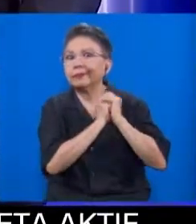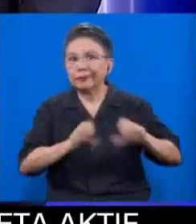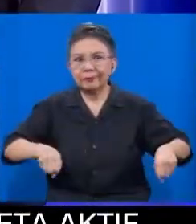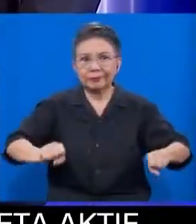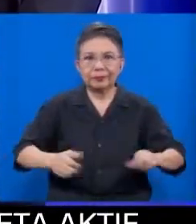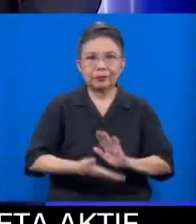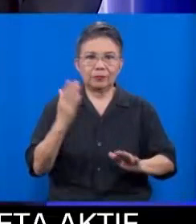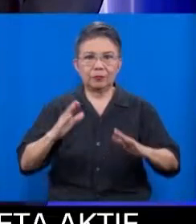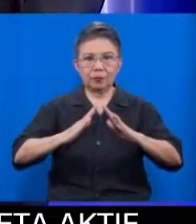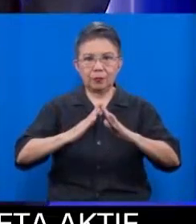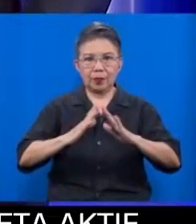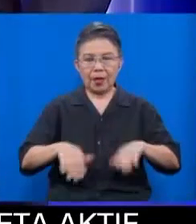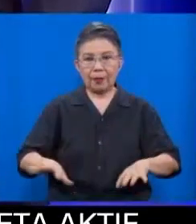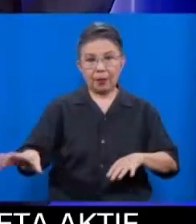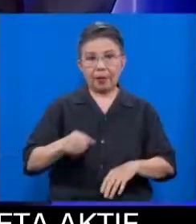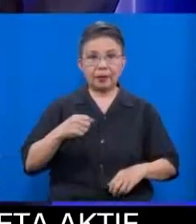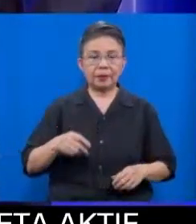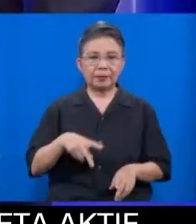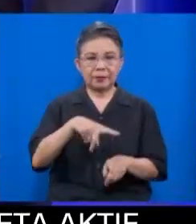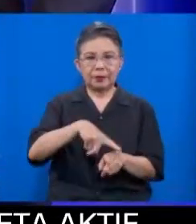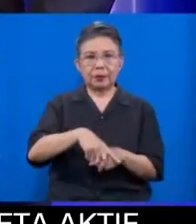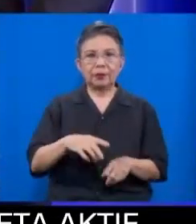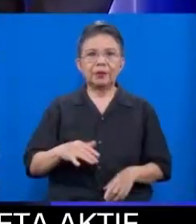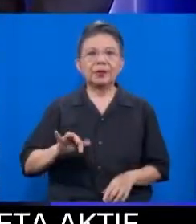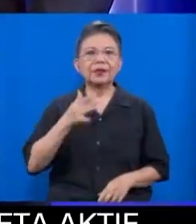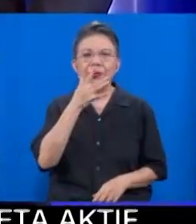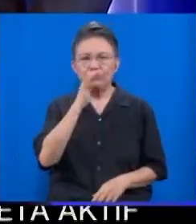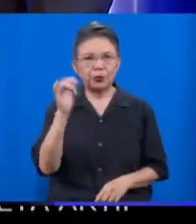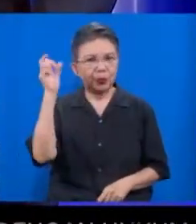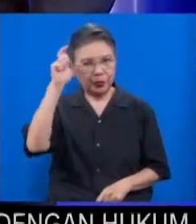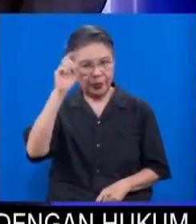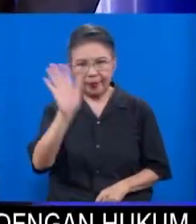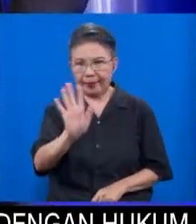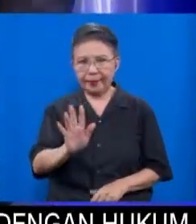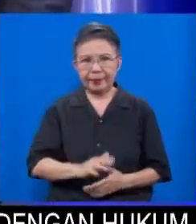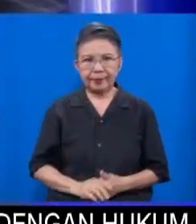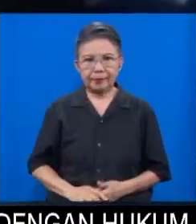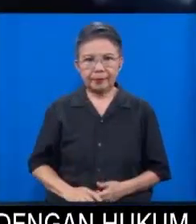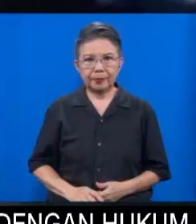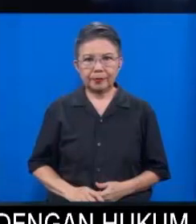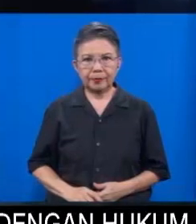rumah, dan ada juga yang membawa anak istri agar tidak dicurigai. Kita simak liputannya.